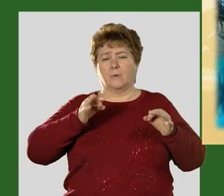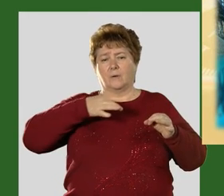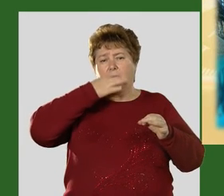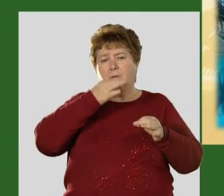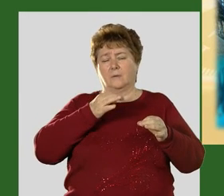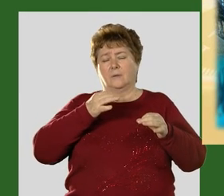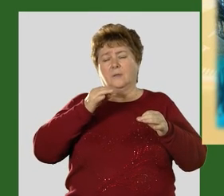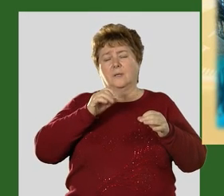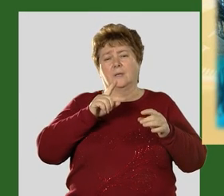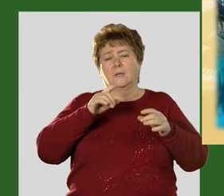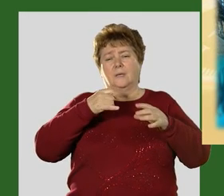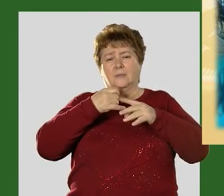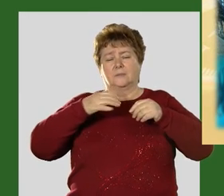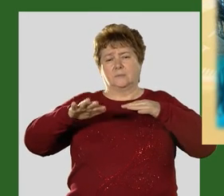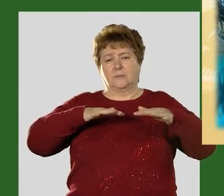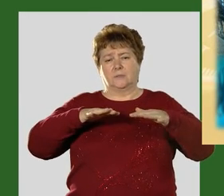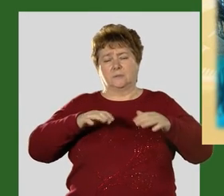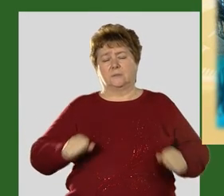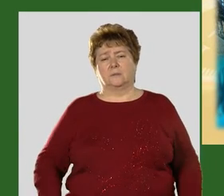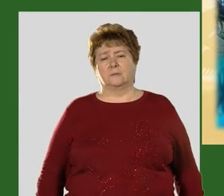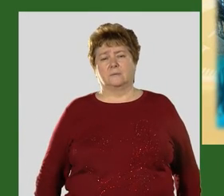Правильный ответ – землетрясение.